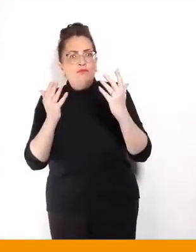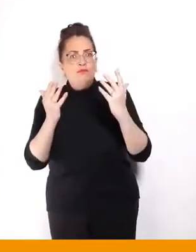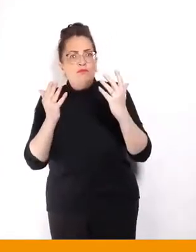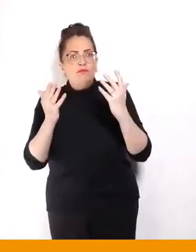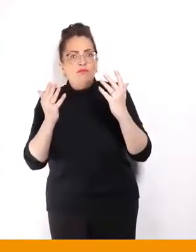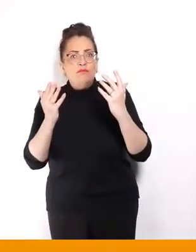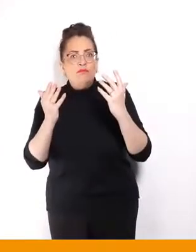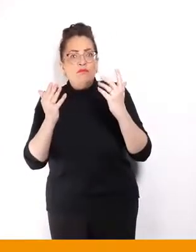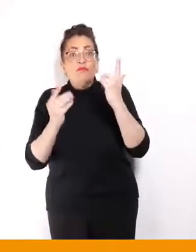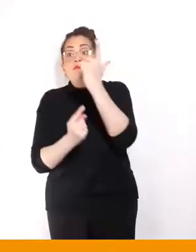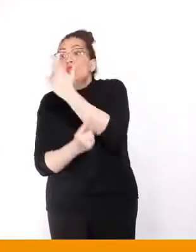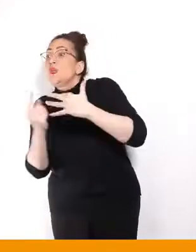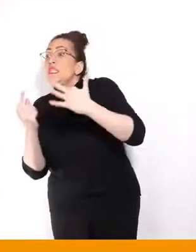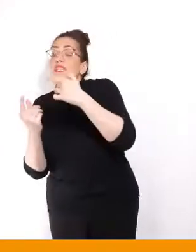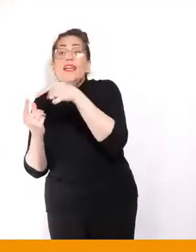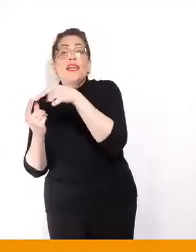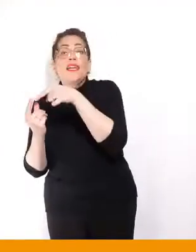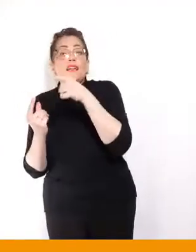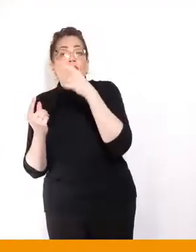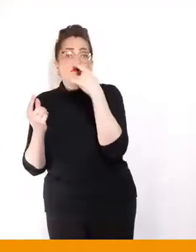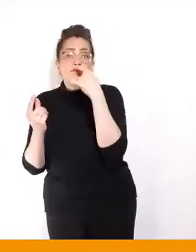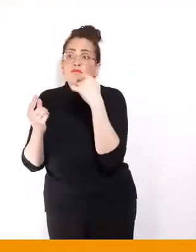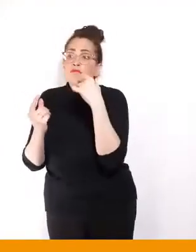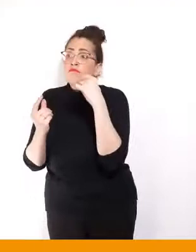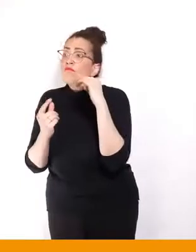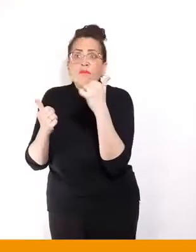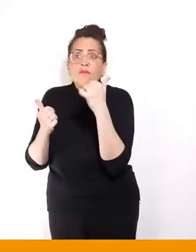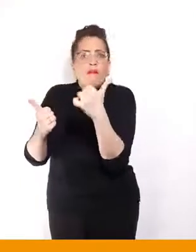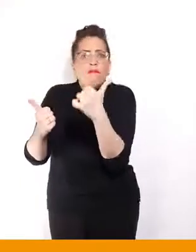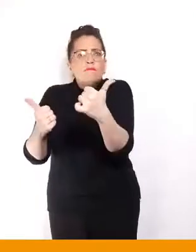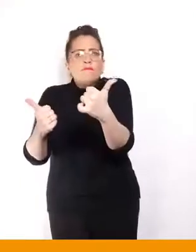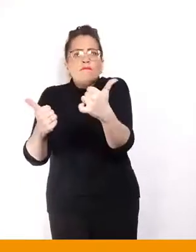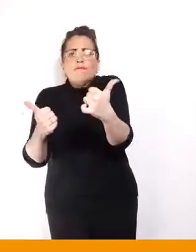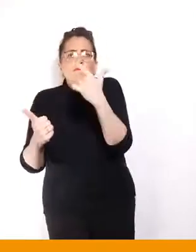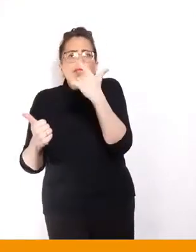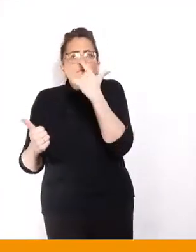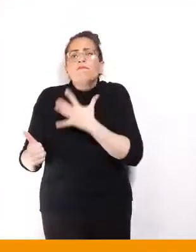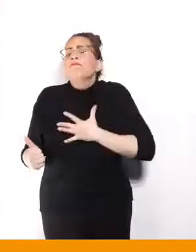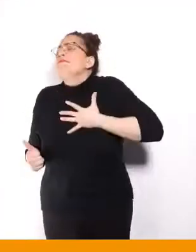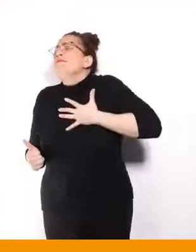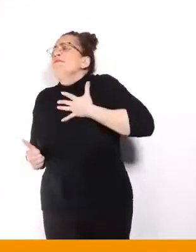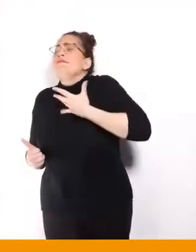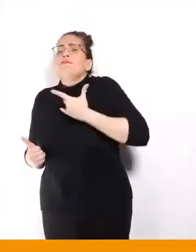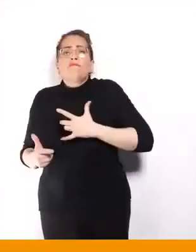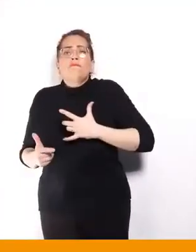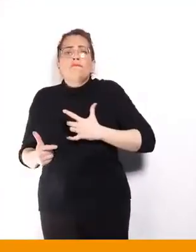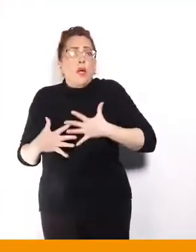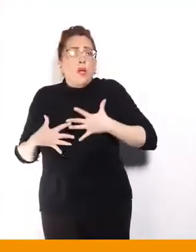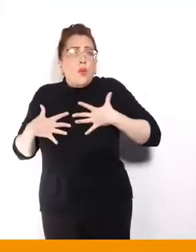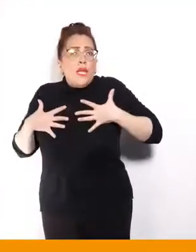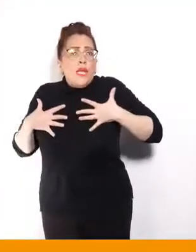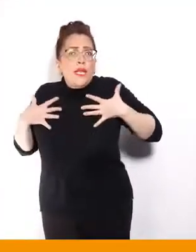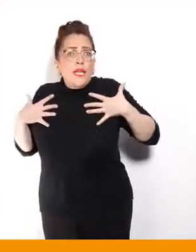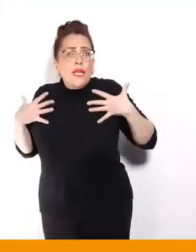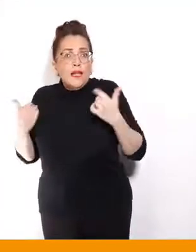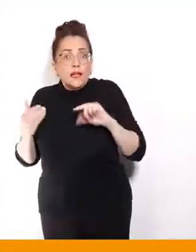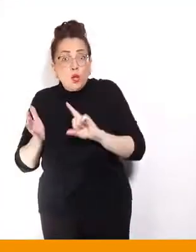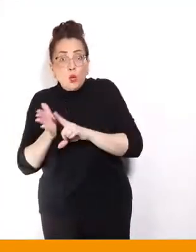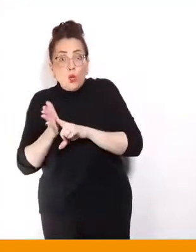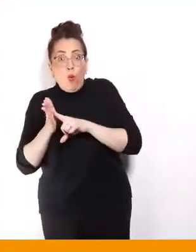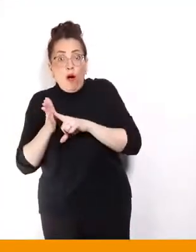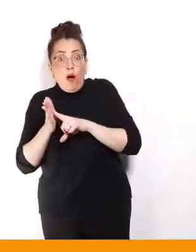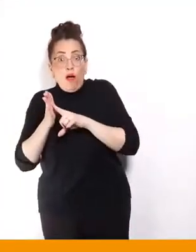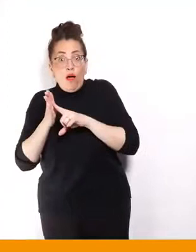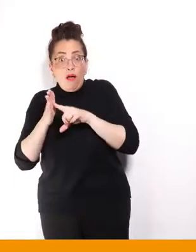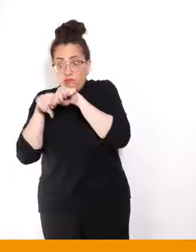bien que quand elle offre, quand elle garantit à chacune et à chacun l'égalité des droits, et on a parlé de l'accès pendant tout